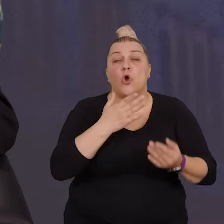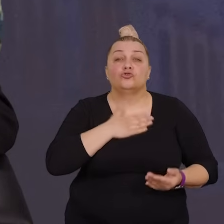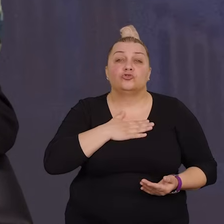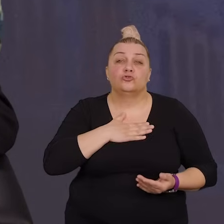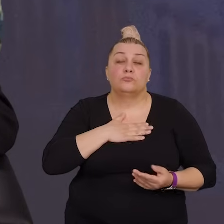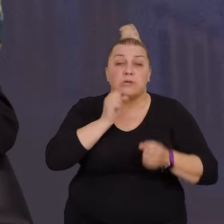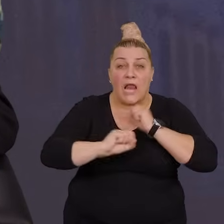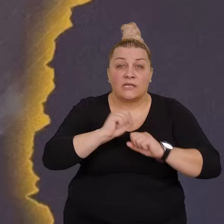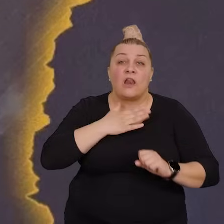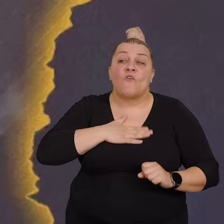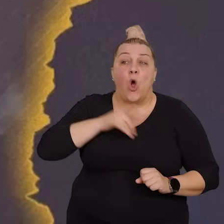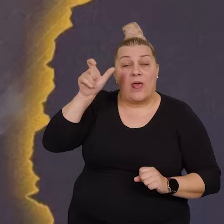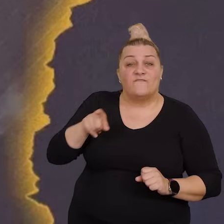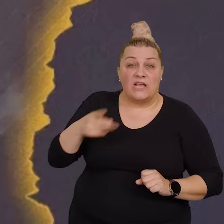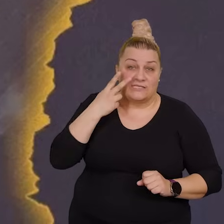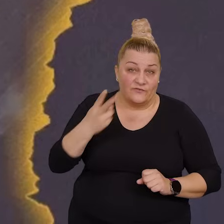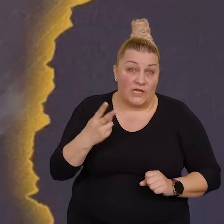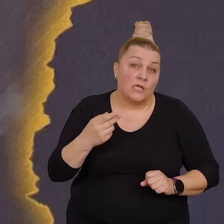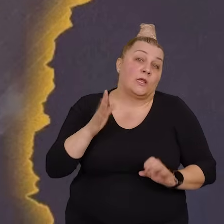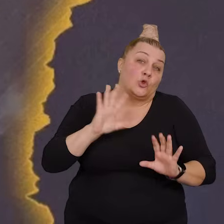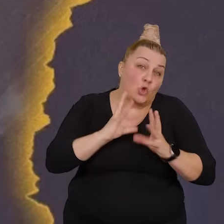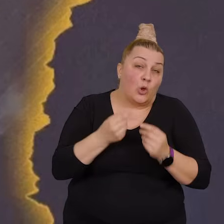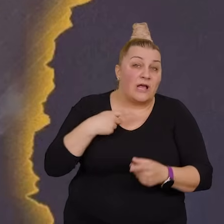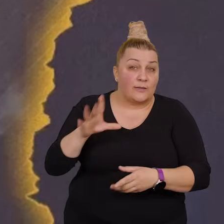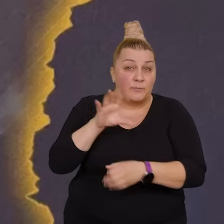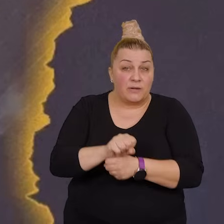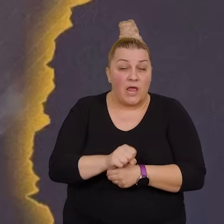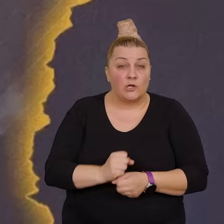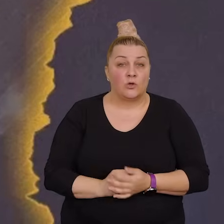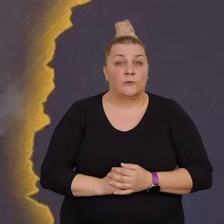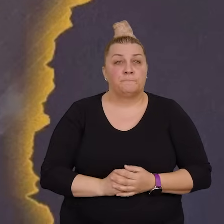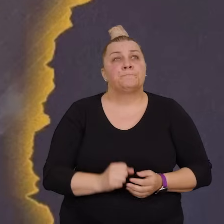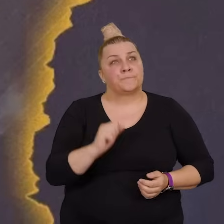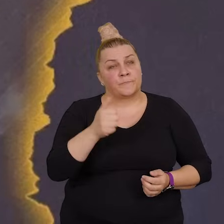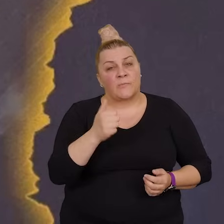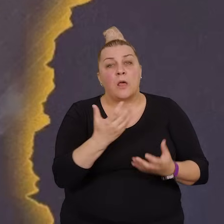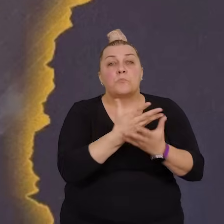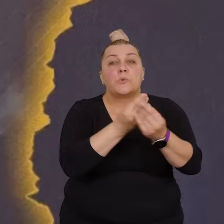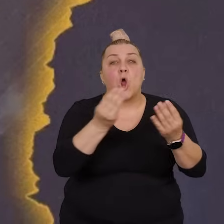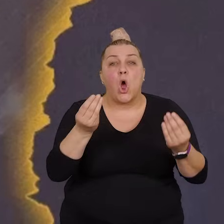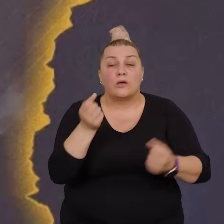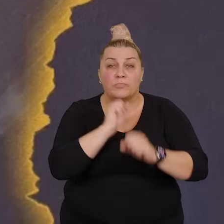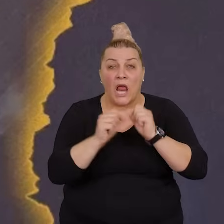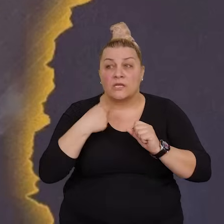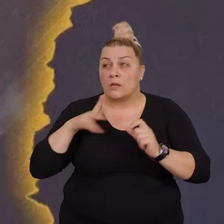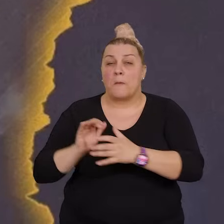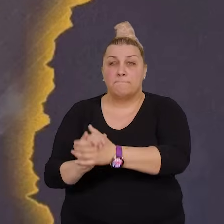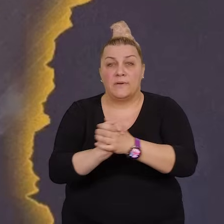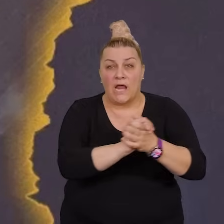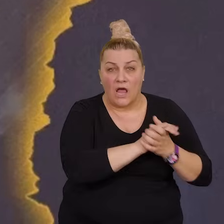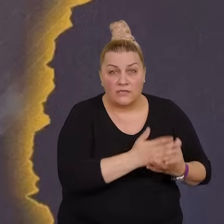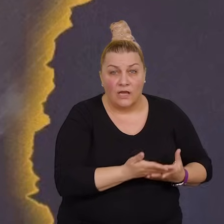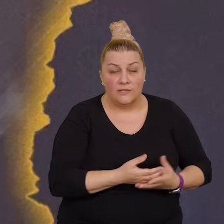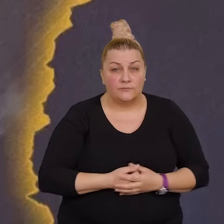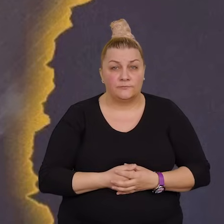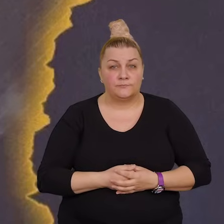braniteljima. Ono što sam uspio primijetiti. Pa ja sam sa masom hrvatskih branitelja zaista prijatelj. Znate što,